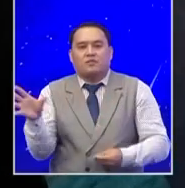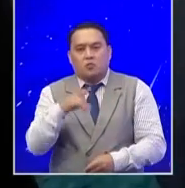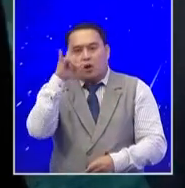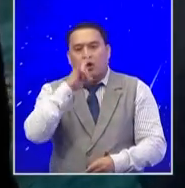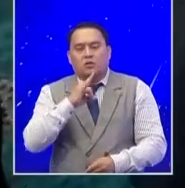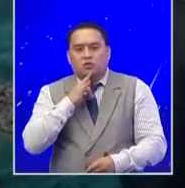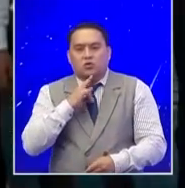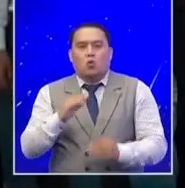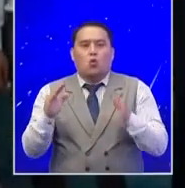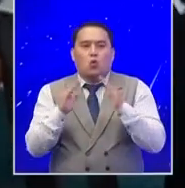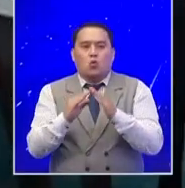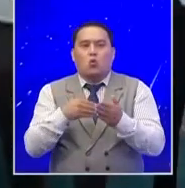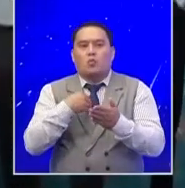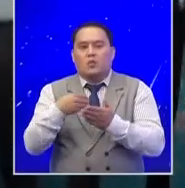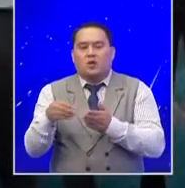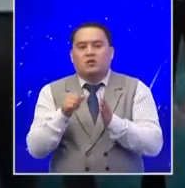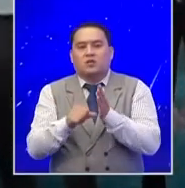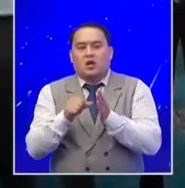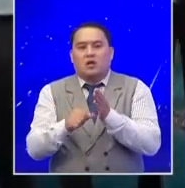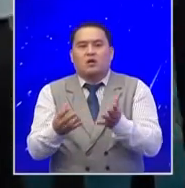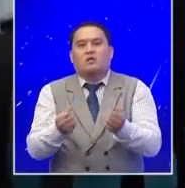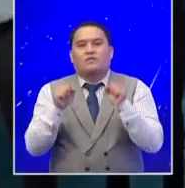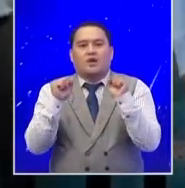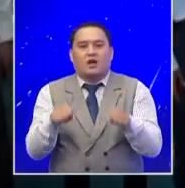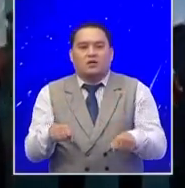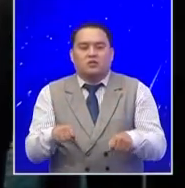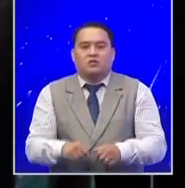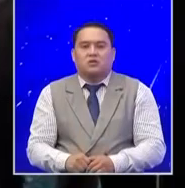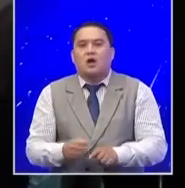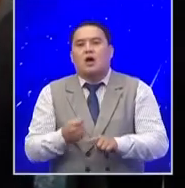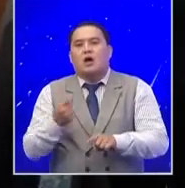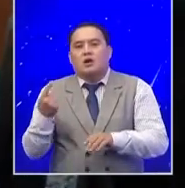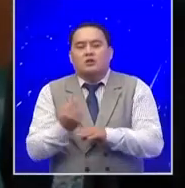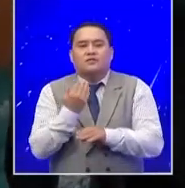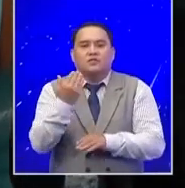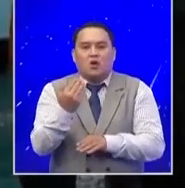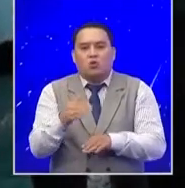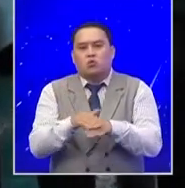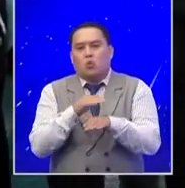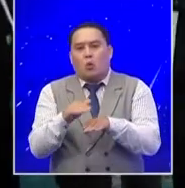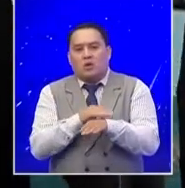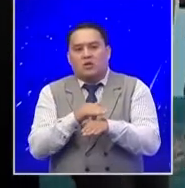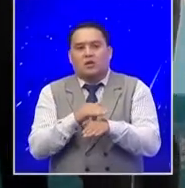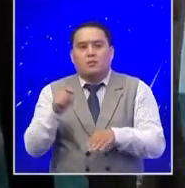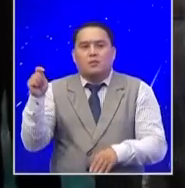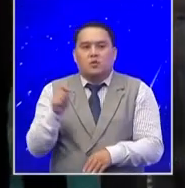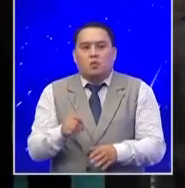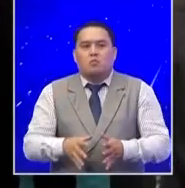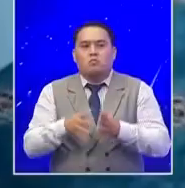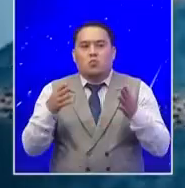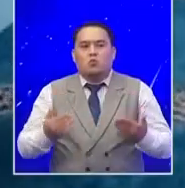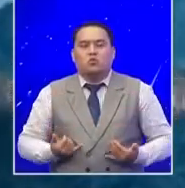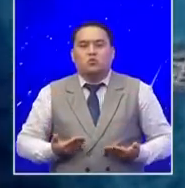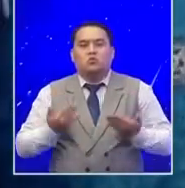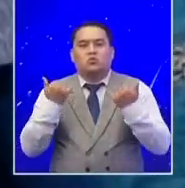обрели жилье и свыше 80 человек имели возможность совершить хадж. Однако, к сожалению, благотворительница, посвятившая большую часть своей